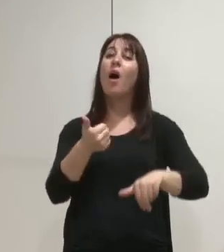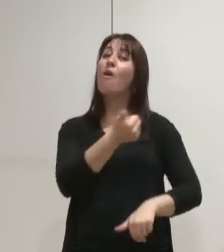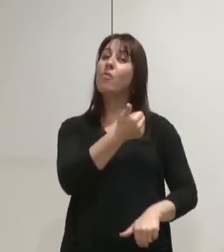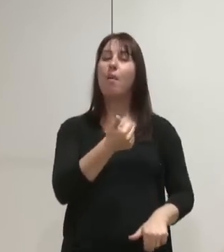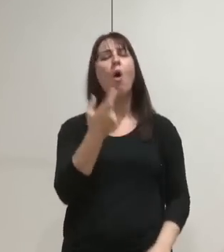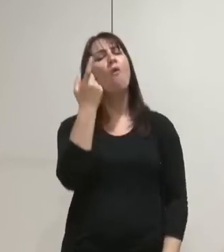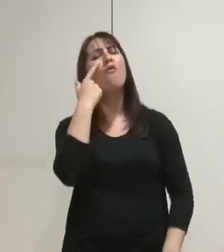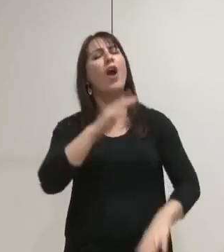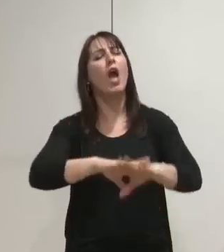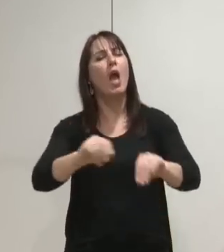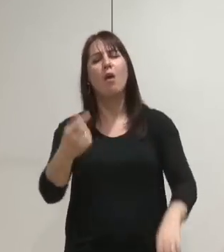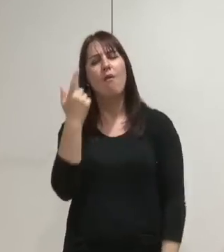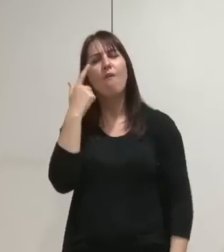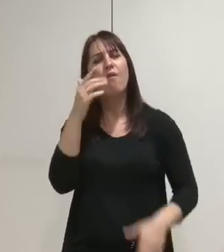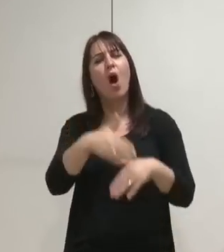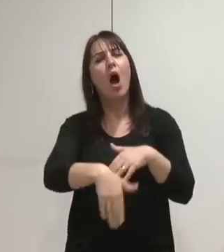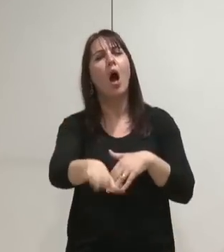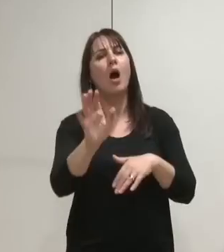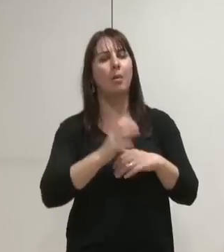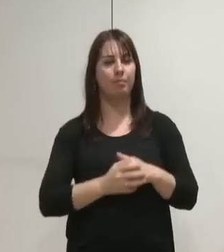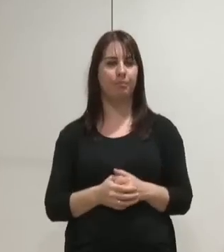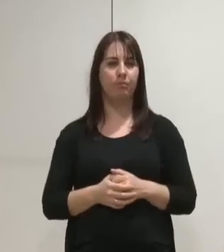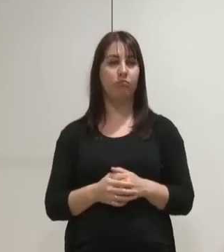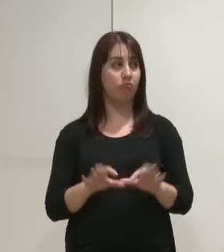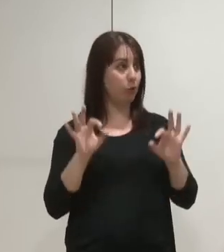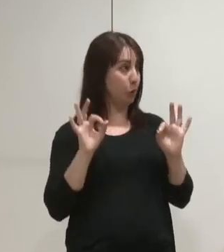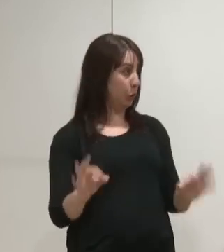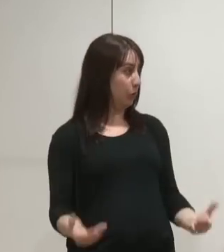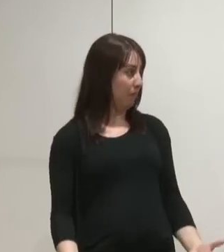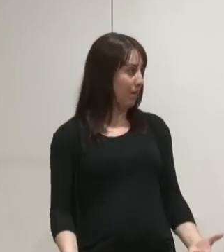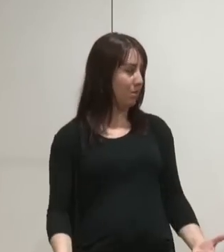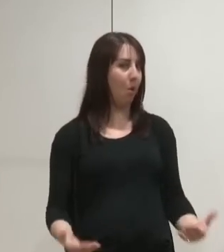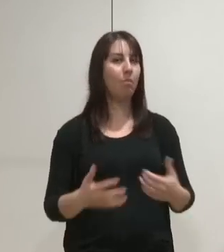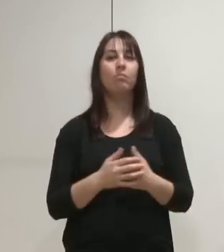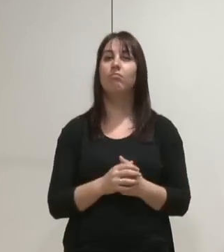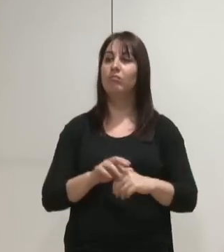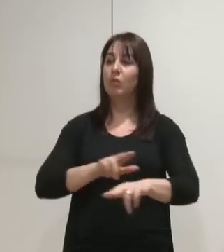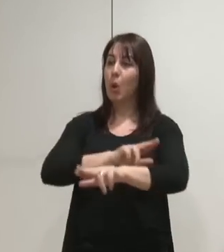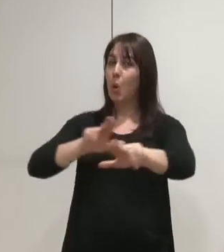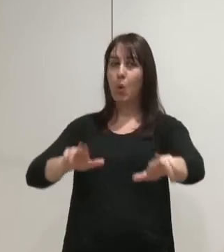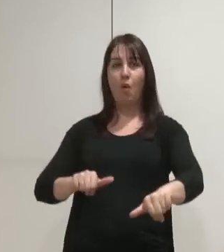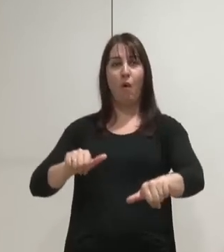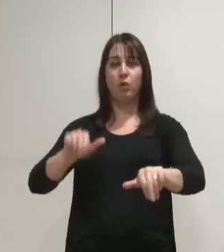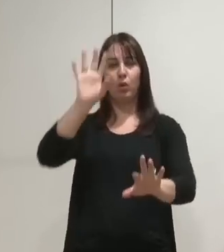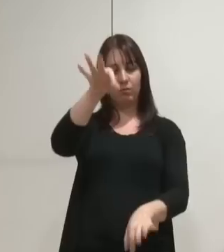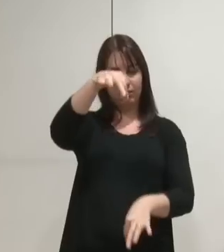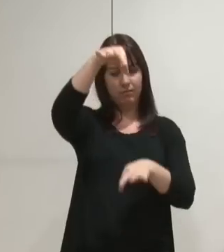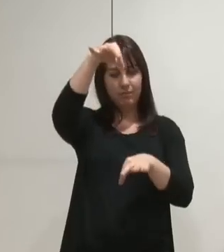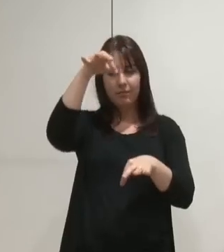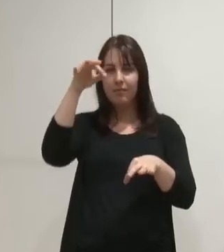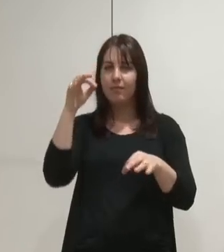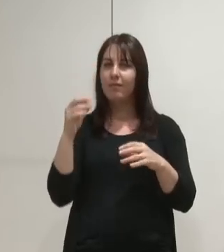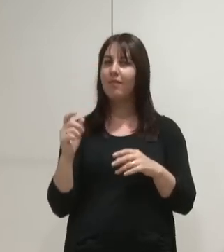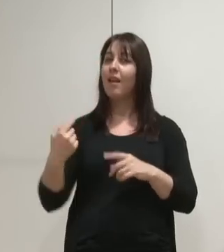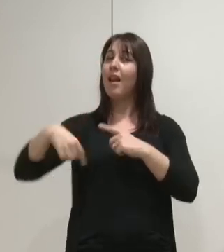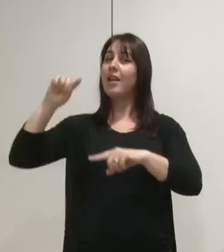vous verrez bien voilà je vois et on y est hein vous nous présentez un conventionnement légèrement plus élevé